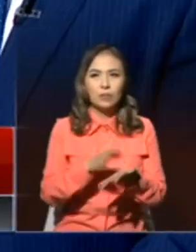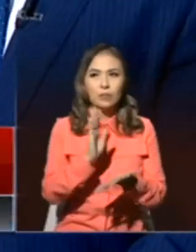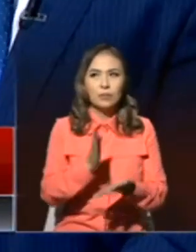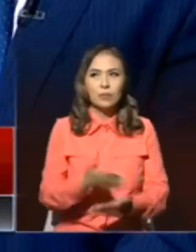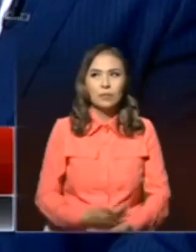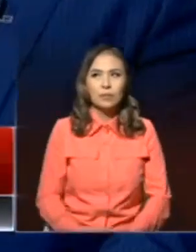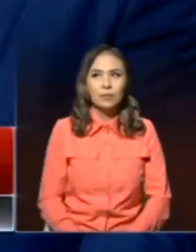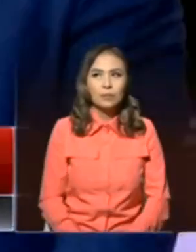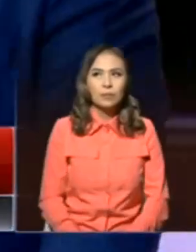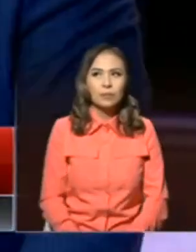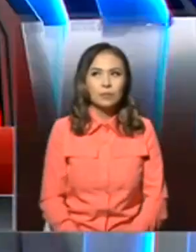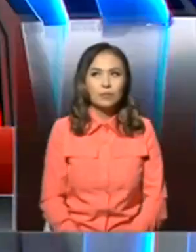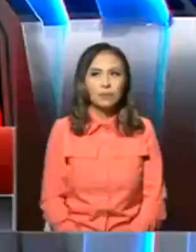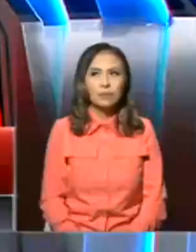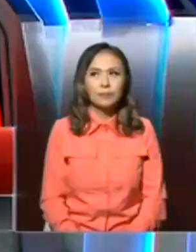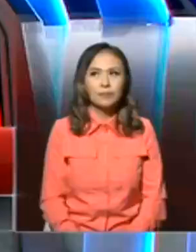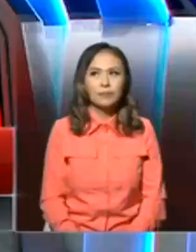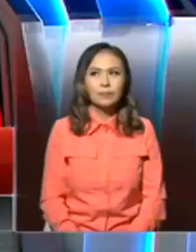қазір енді